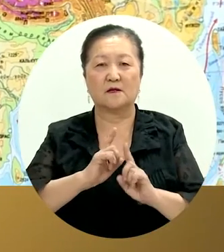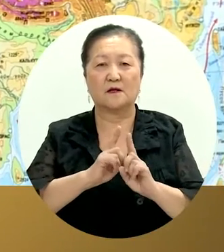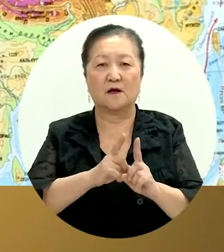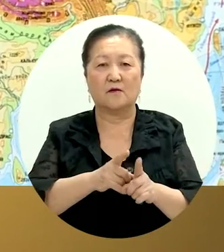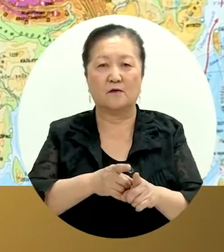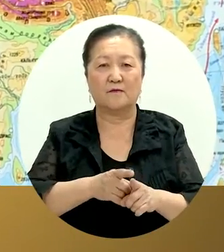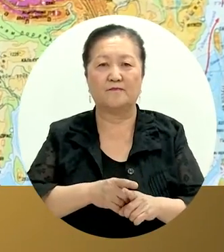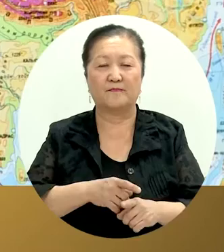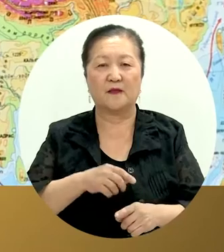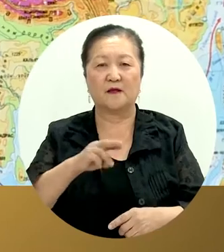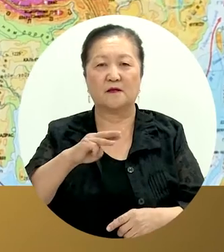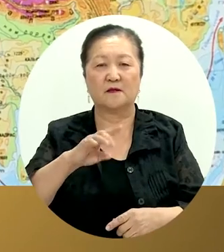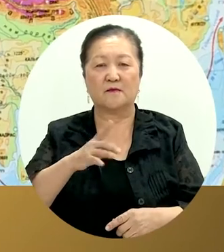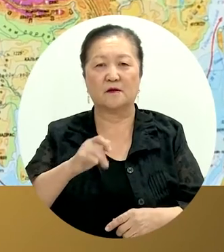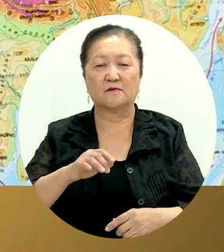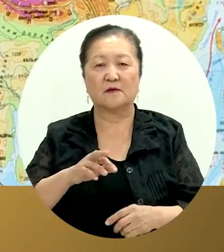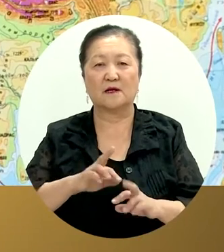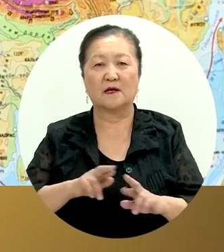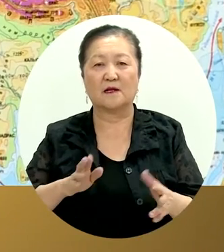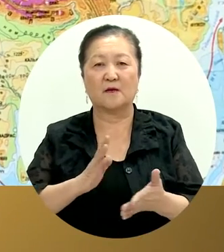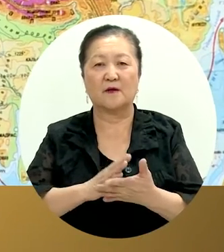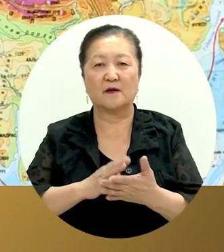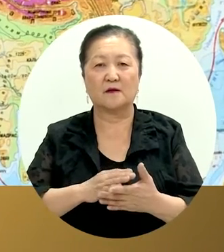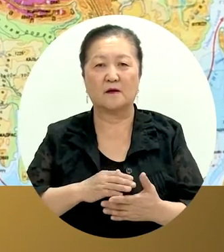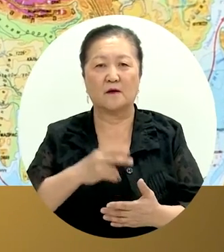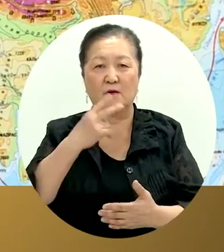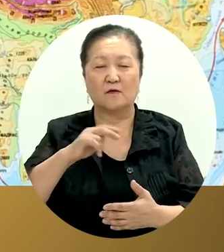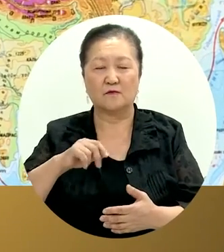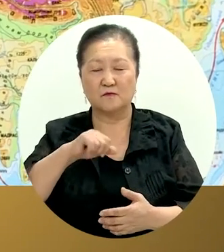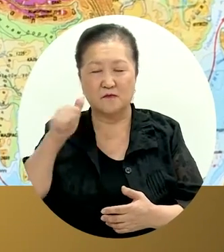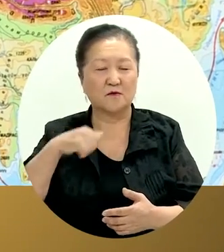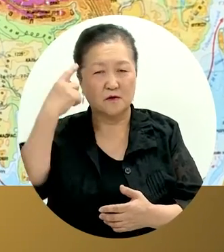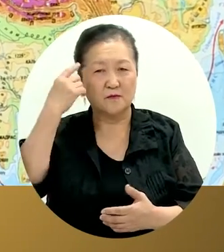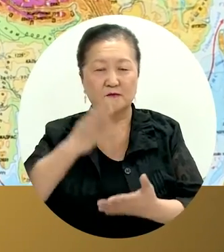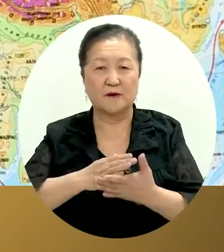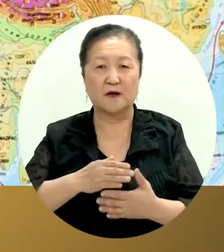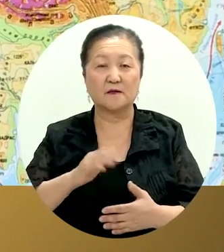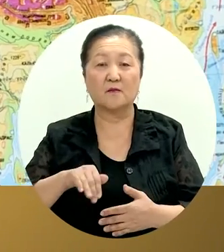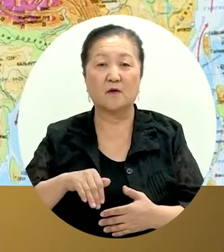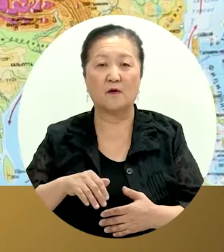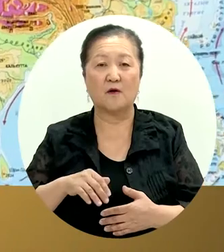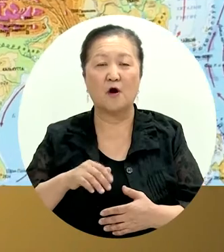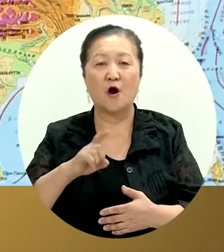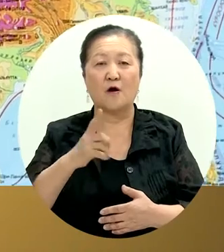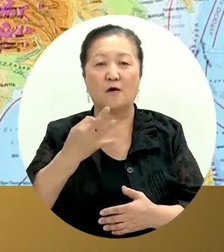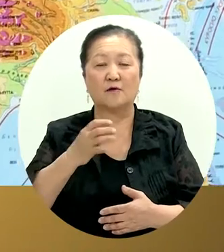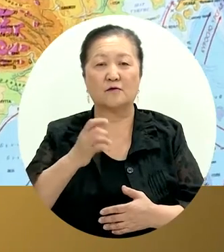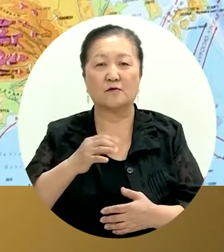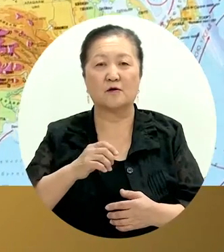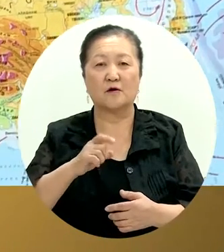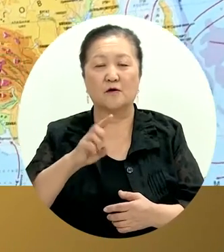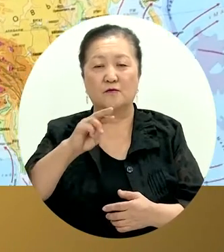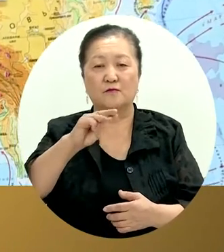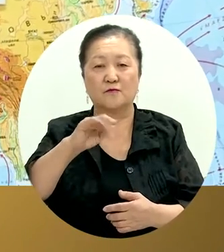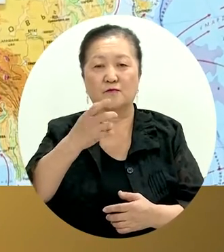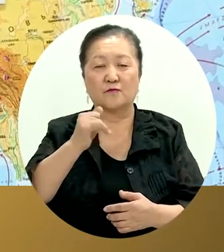дагуу температур ялгаа гэдэг чинь энэ бас зөв зөвс хүүхдүүд бүгд нэ мэдчихэж байгаа тийм. Тэгэхээр хойд өргөргийн нутгууд тойлроо төвх тусна хүүтэн